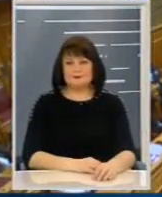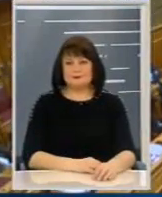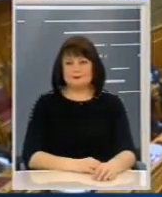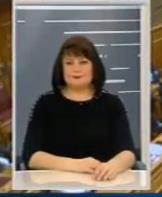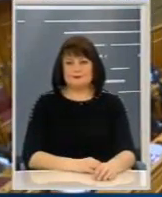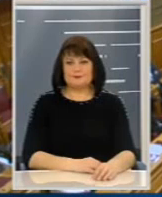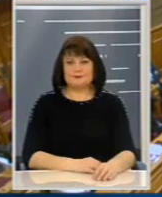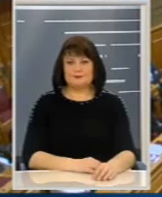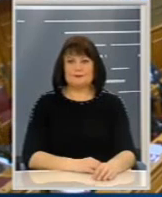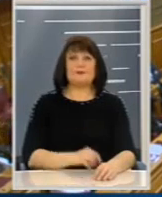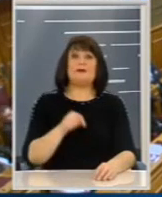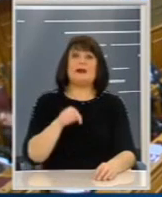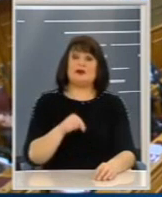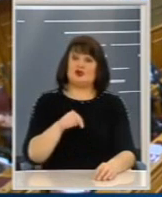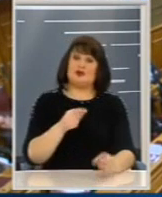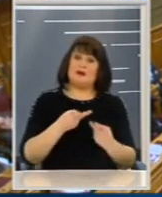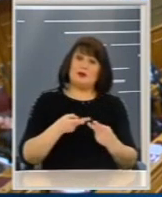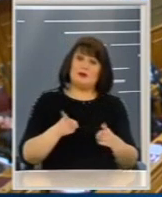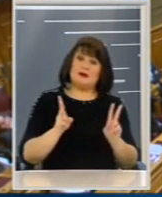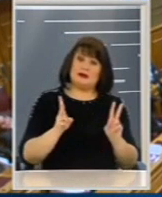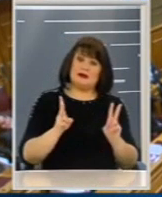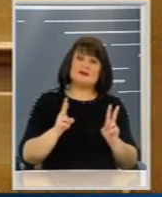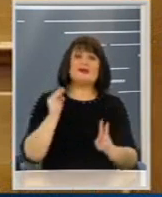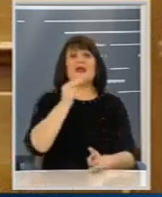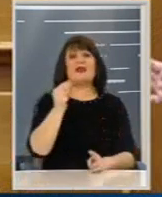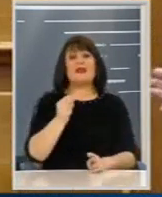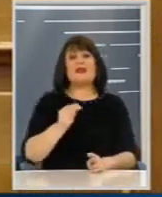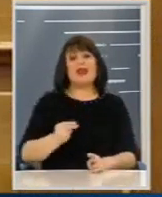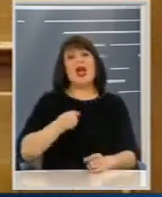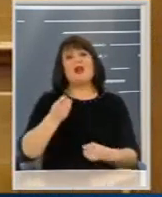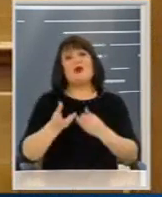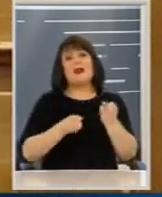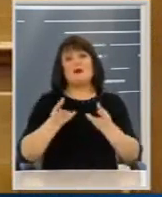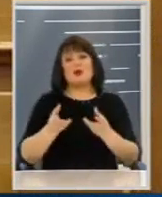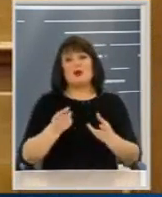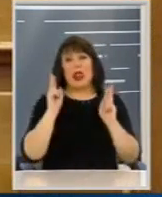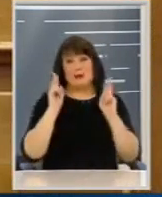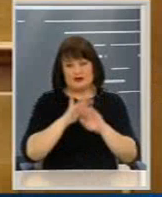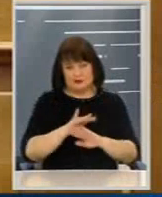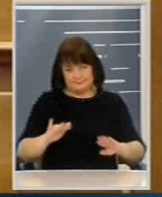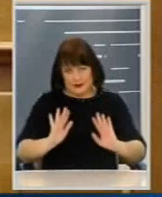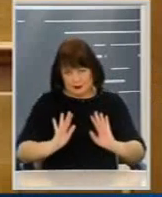Και τώρα, κύριε Μητσοτάκη, επιτρέψτε μου, αυτά σε ό,τι αφορά τα στοιχεία και τους αριθμούς, ελπίζω να τελειώσαμε,